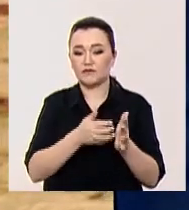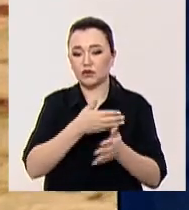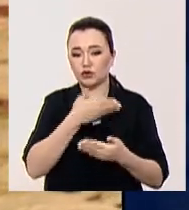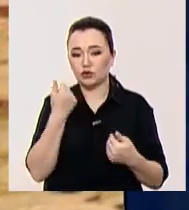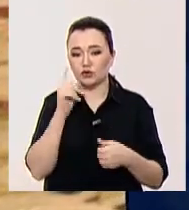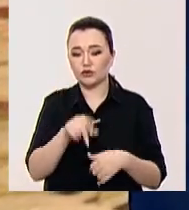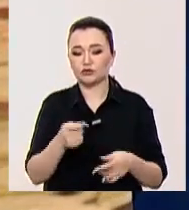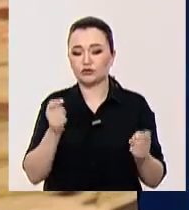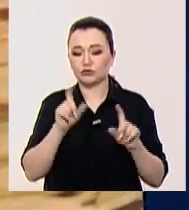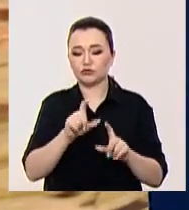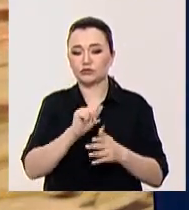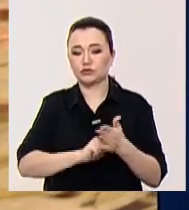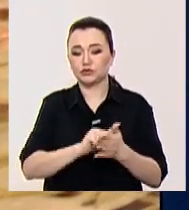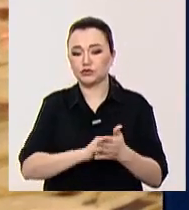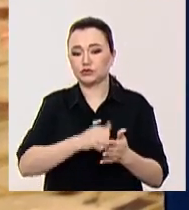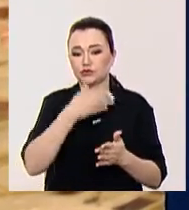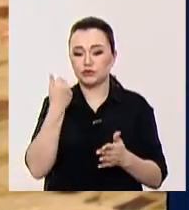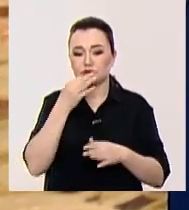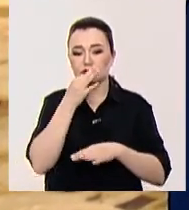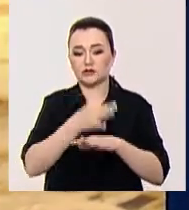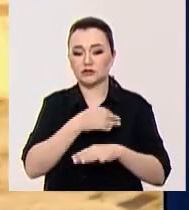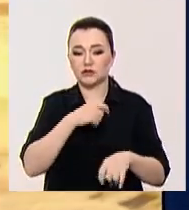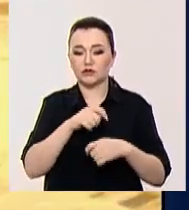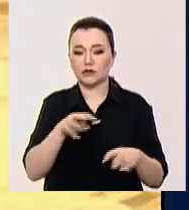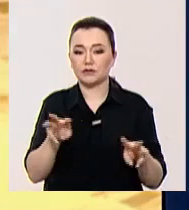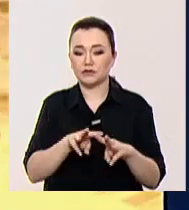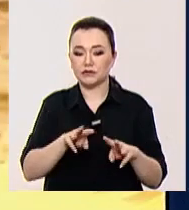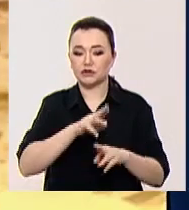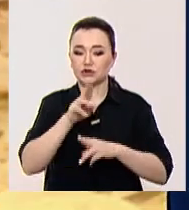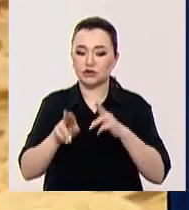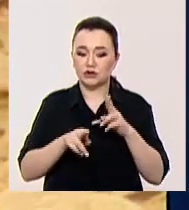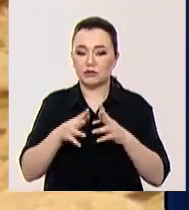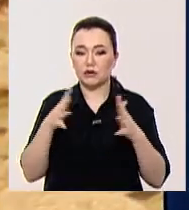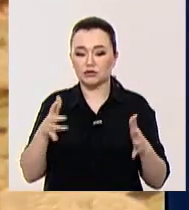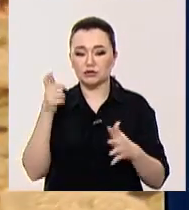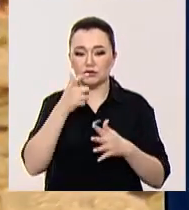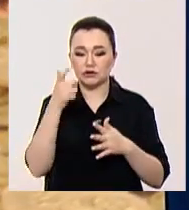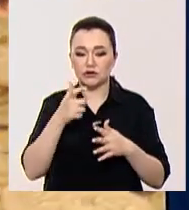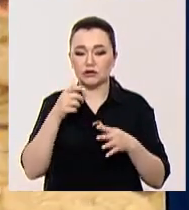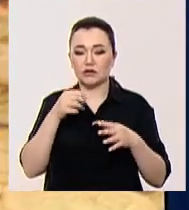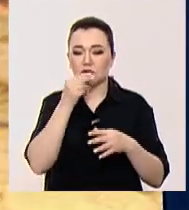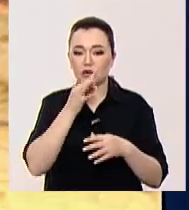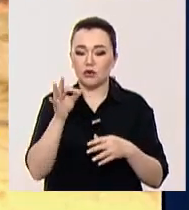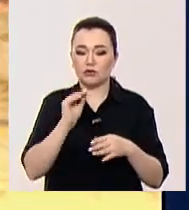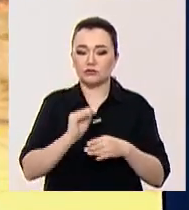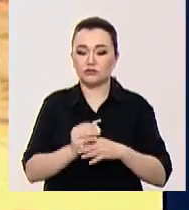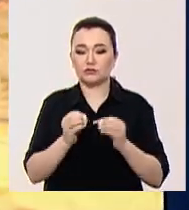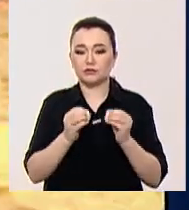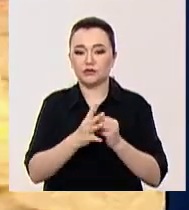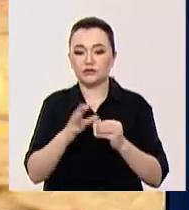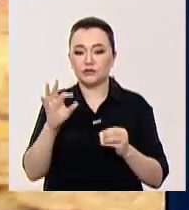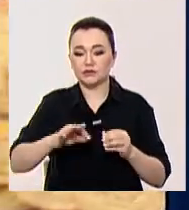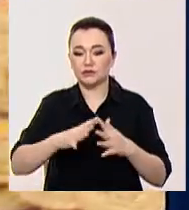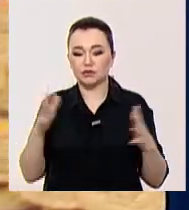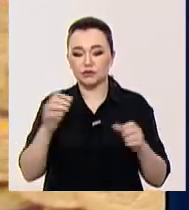бағаның қымбаттауына еш негіз жоқ десе, сауда министрі шағын дүкен қожайындарының азық-түлікке қосатын құны 15%-дан